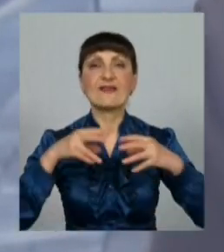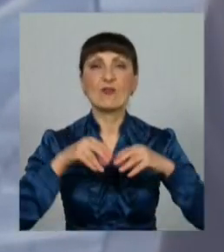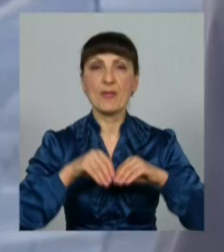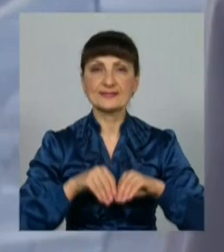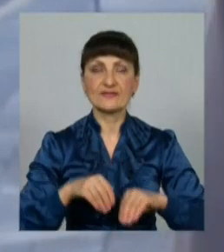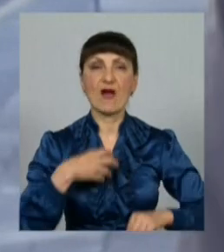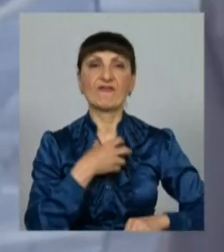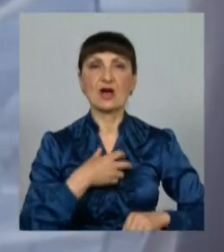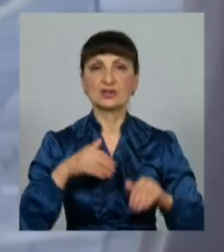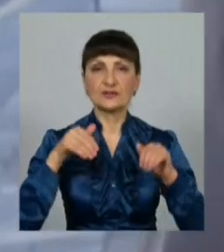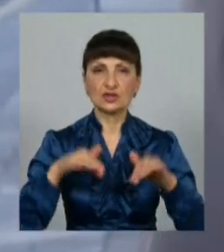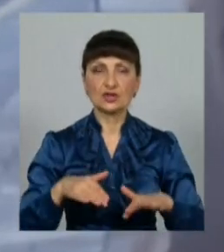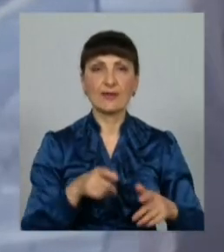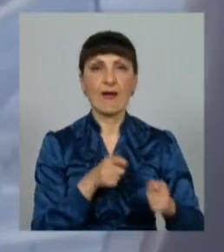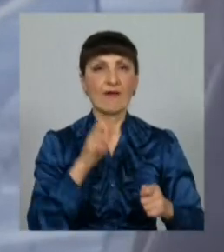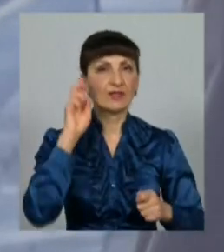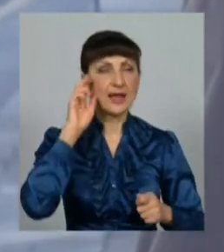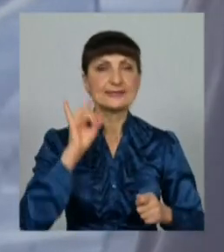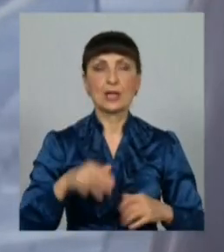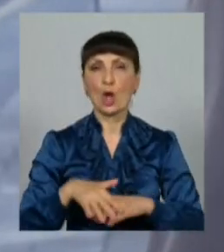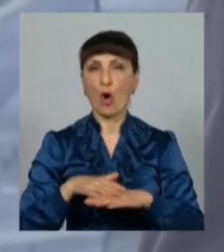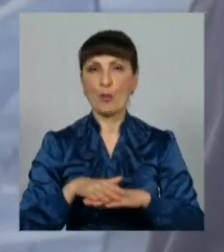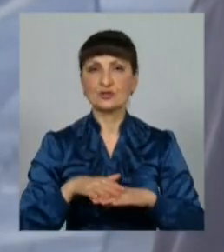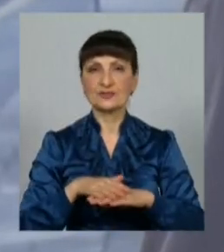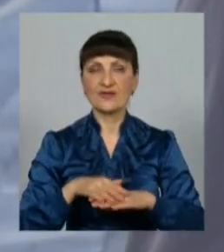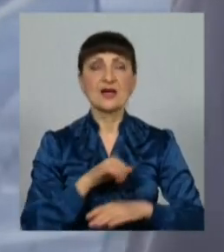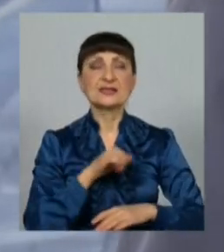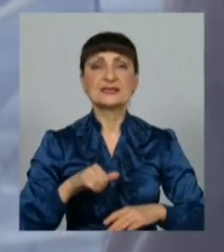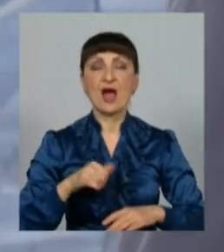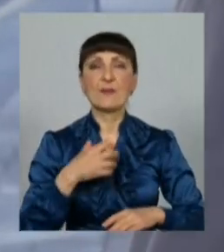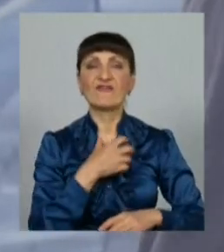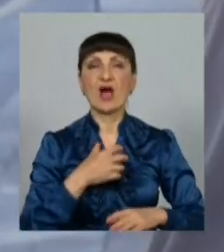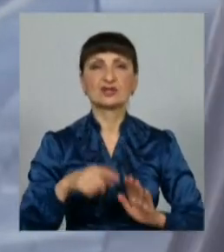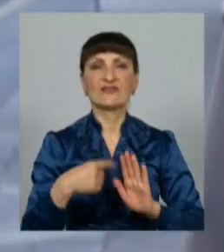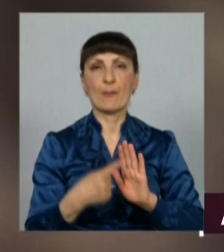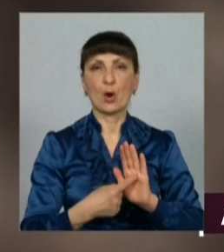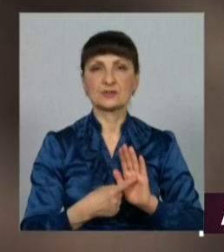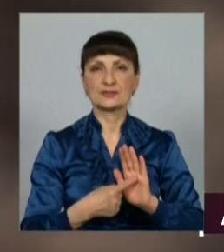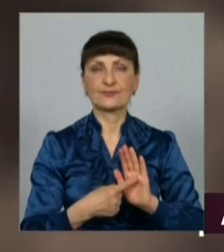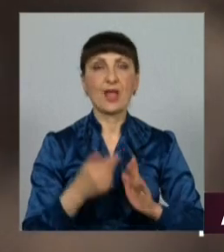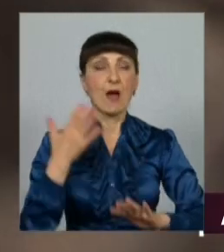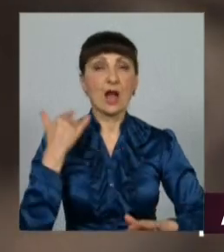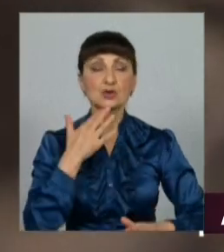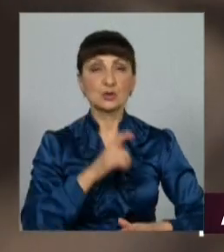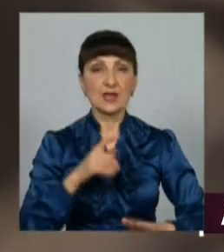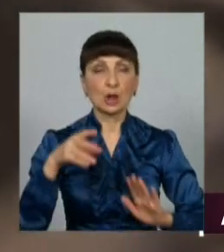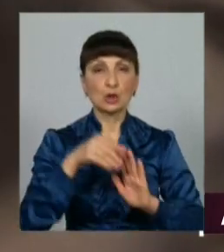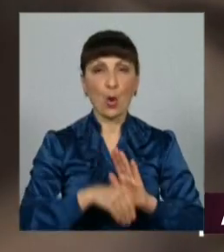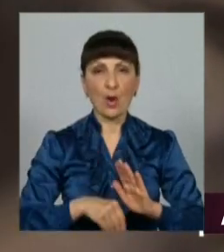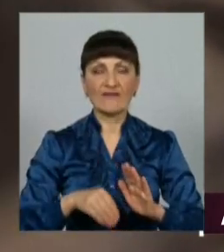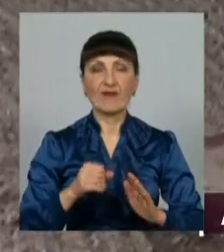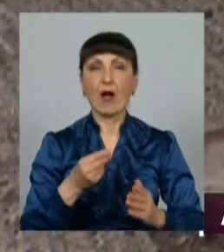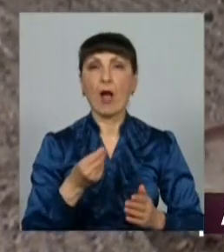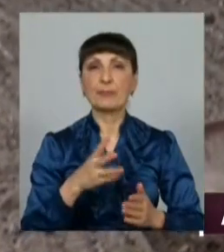решения власти и общества по одному из самых дискутируем их вопрос раньше иностранцы доля которых в уставном капитале